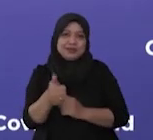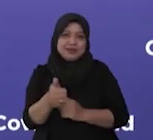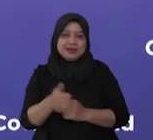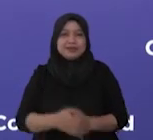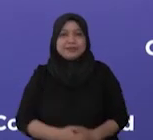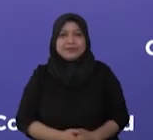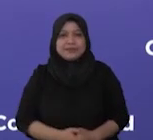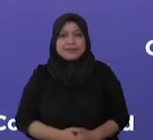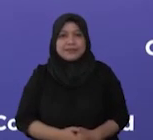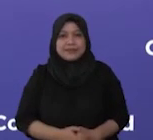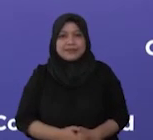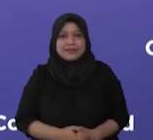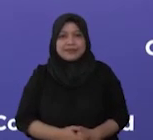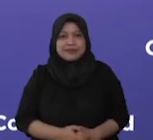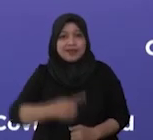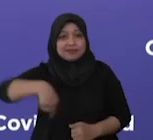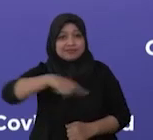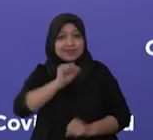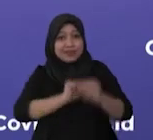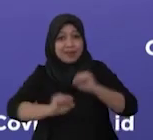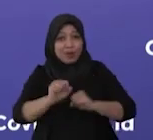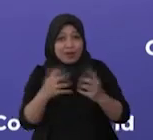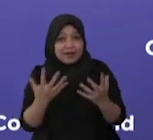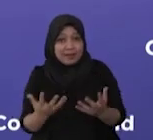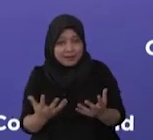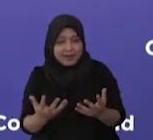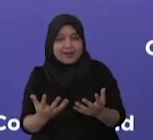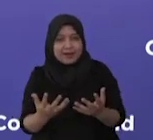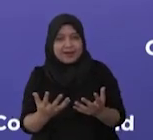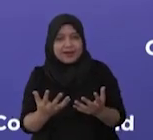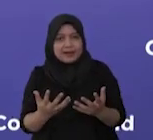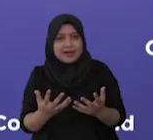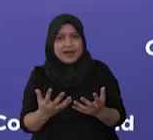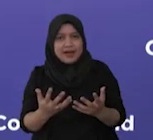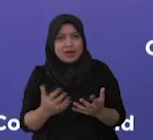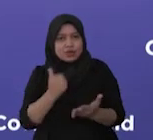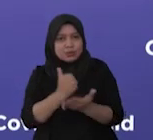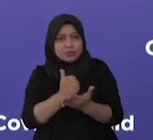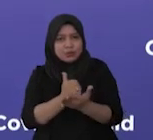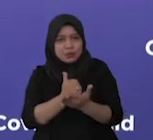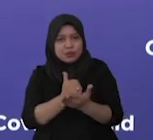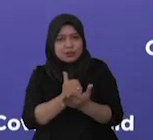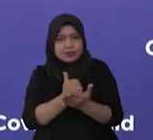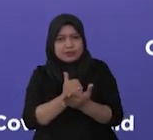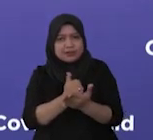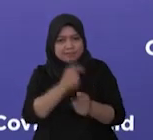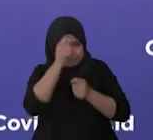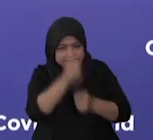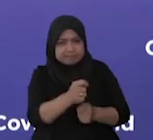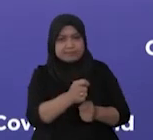maka yang harus kita lakukan sekarang adalah betul-betul mematuhi dan